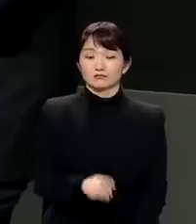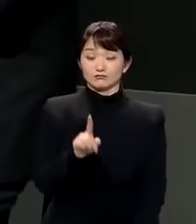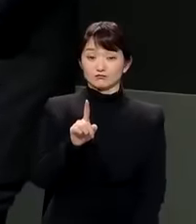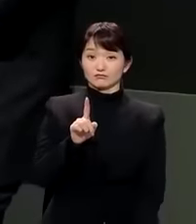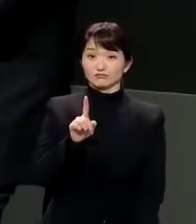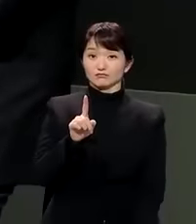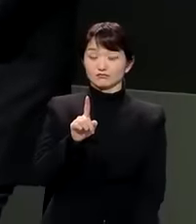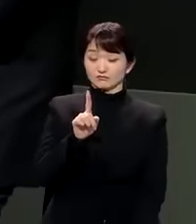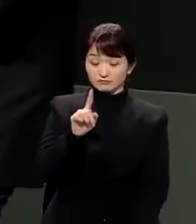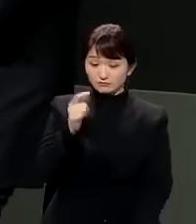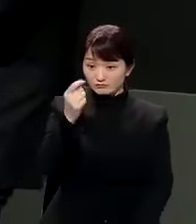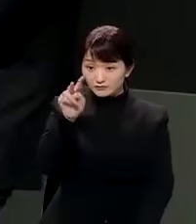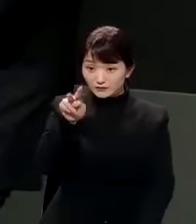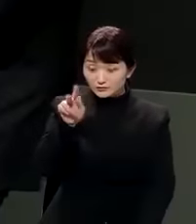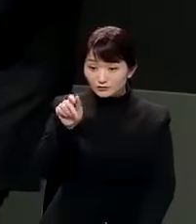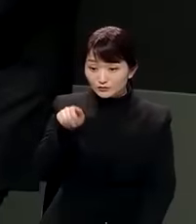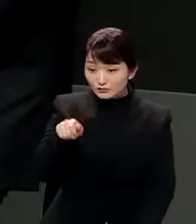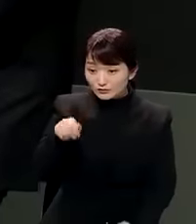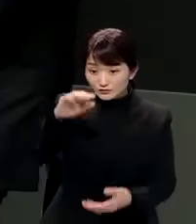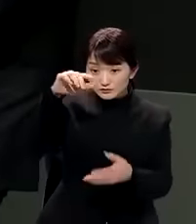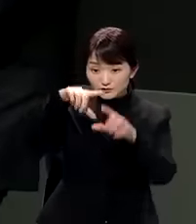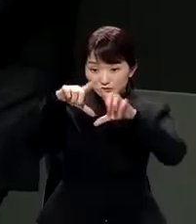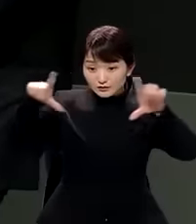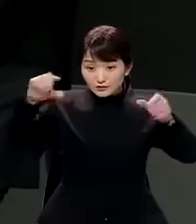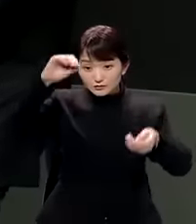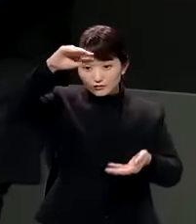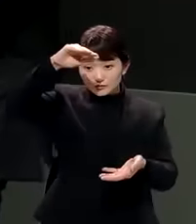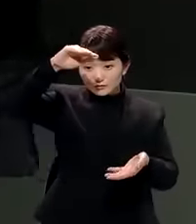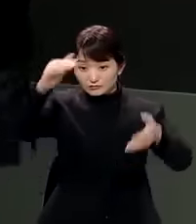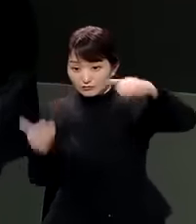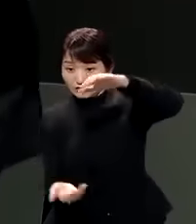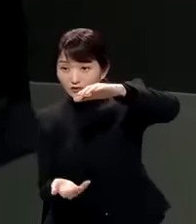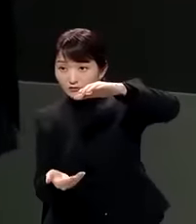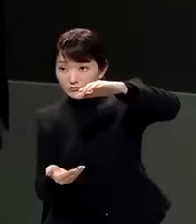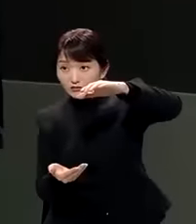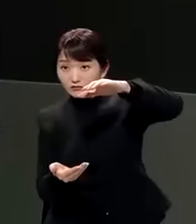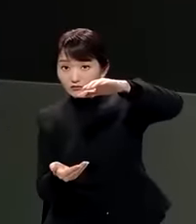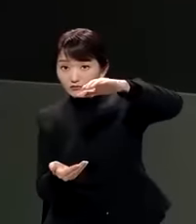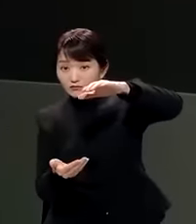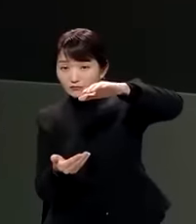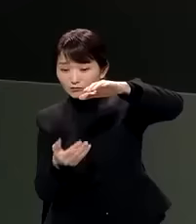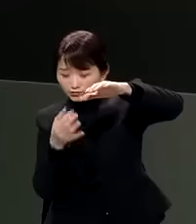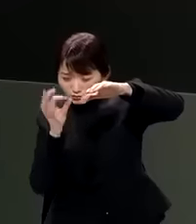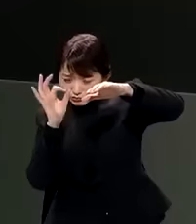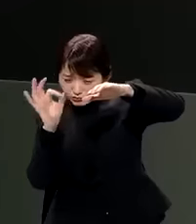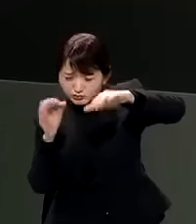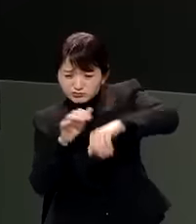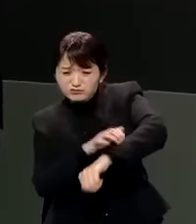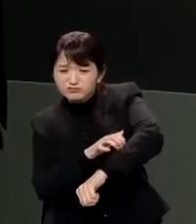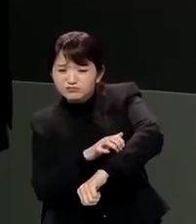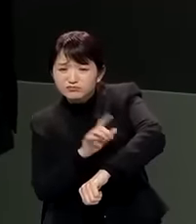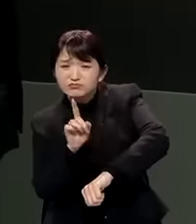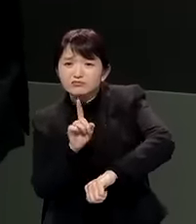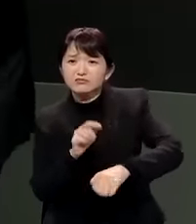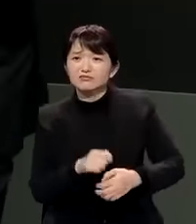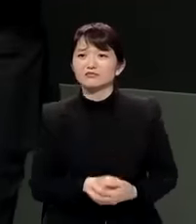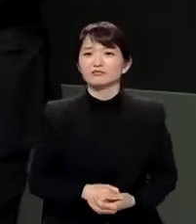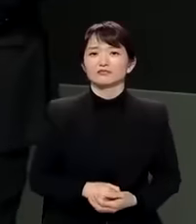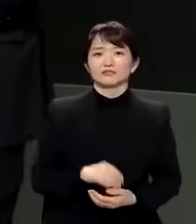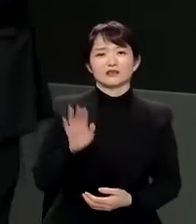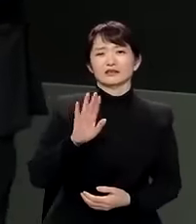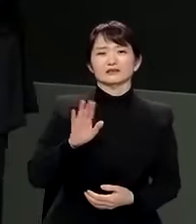이거 아니 TV 왜 뒤집어 놓으셨을요 어 보기에 너무 불편 이렇게 봐야 되는데 어 아하 이런가